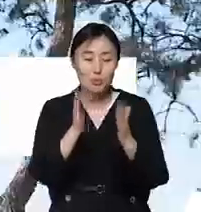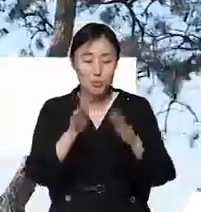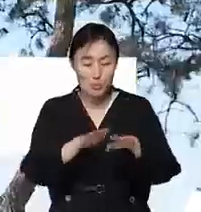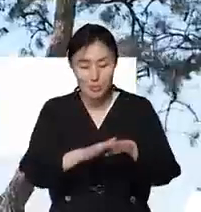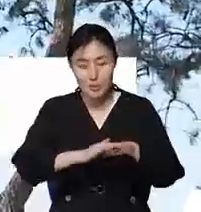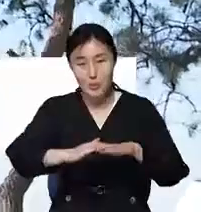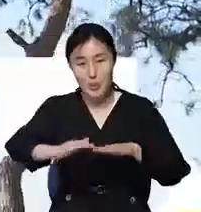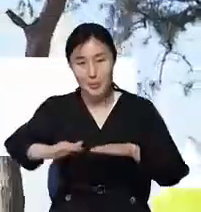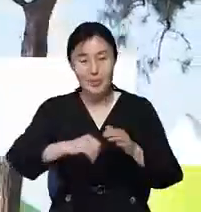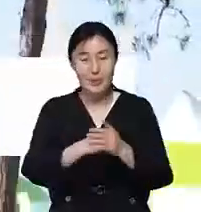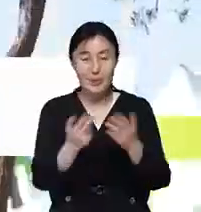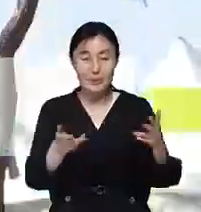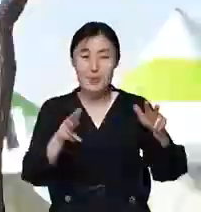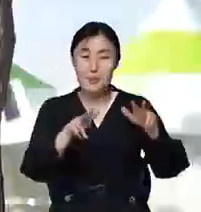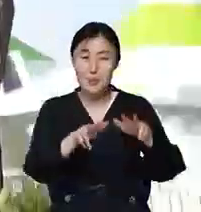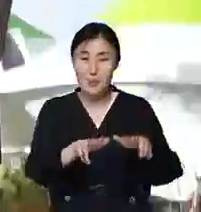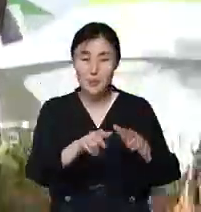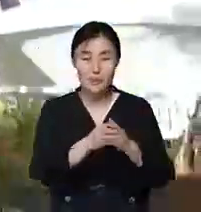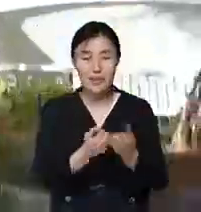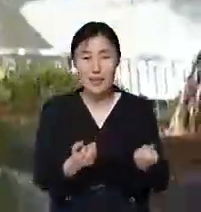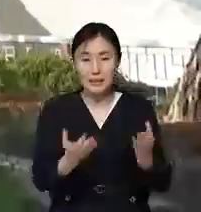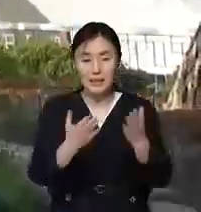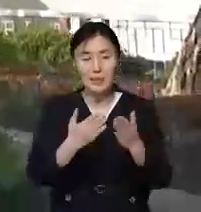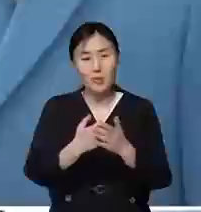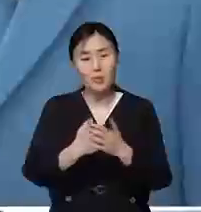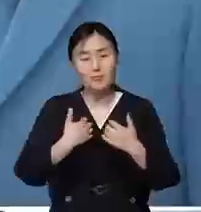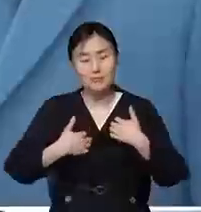정원 페스티벌 행사장은 색다름 그 자체입니다.